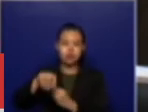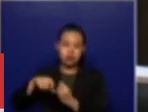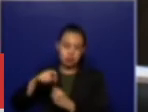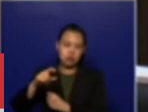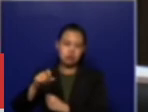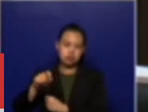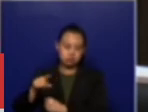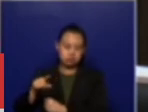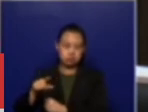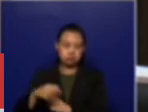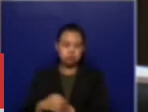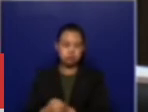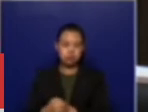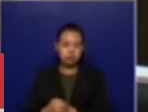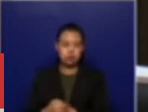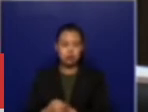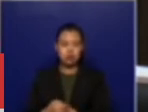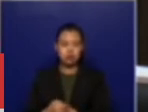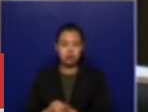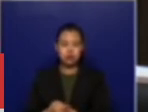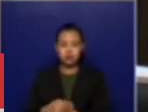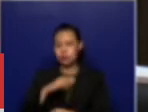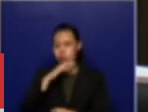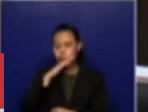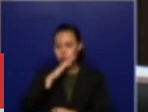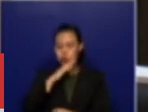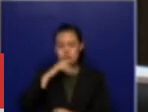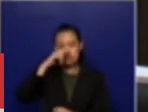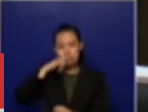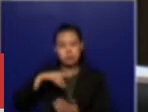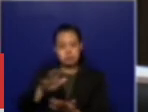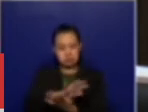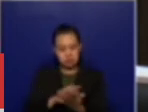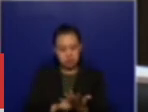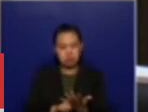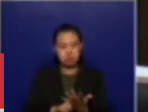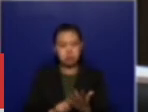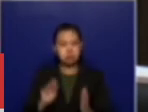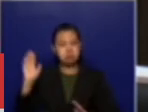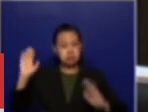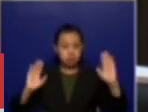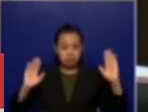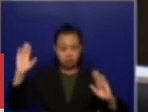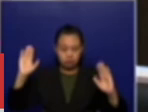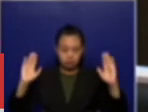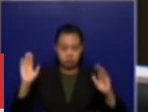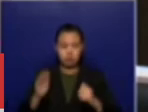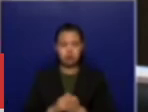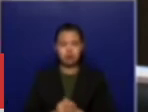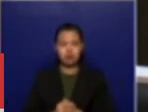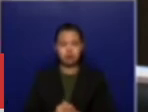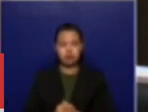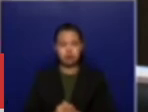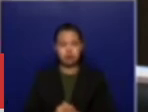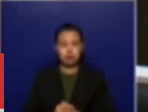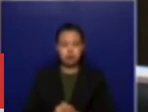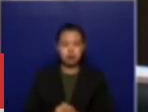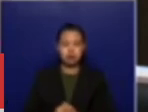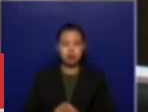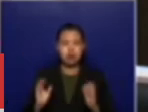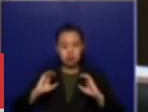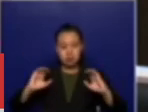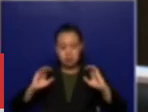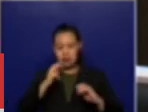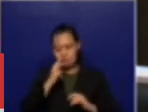หากประเทศเป็นประชาธิปไตยรัฐบาลเคารพอำนาจสิทธิเสรีภาพของพี่น้องประชาชน